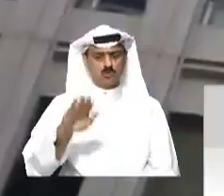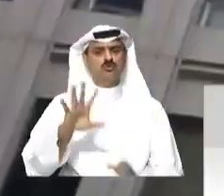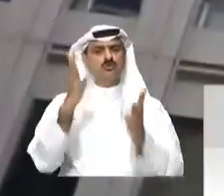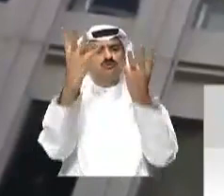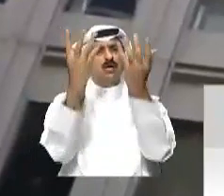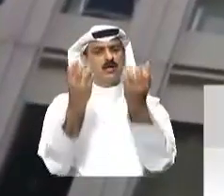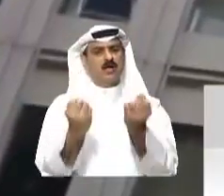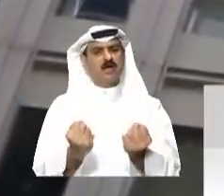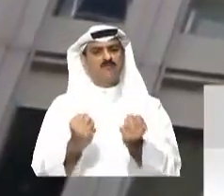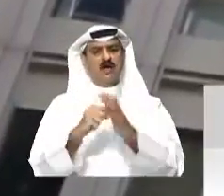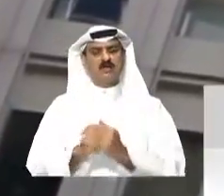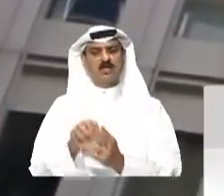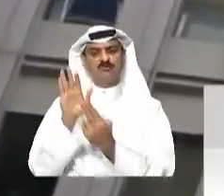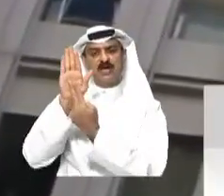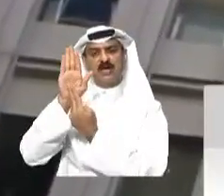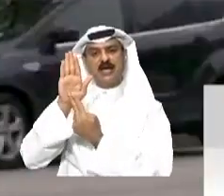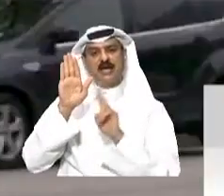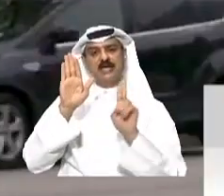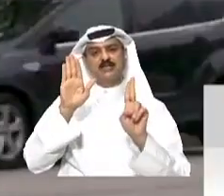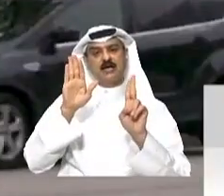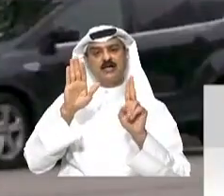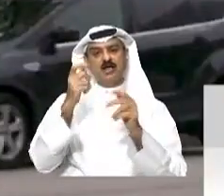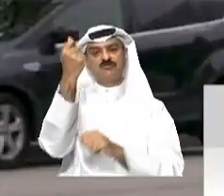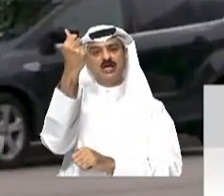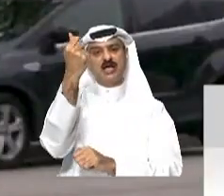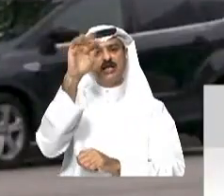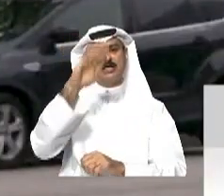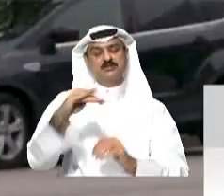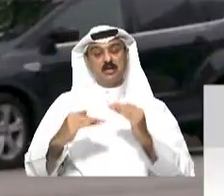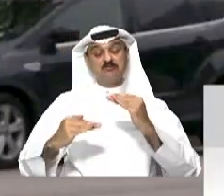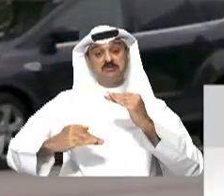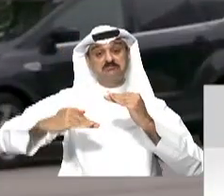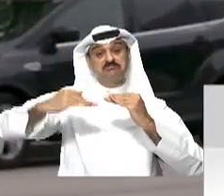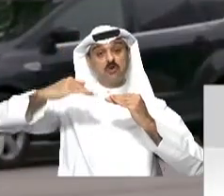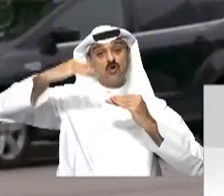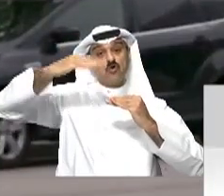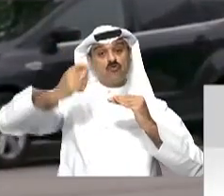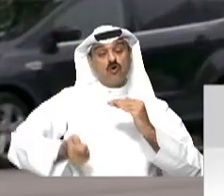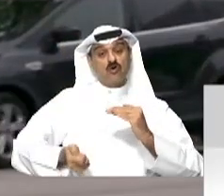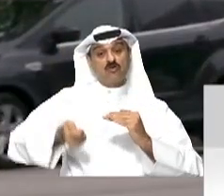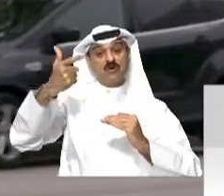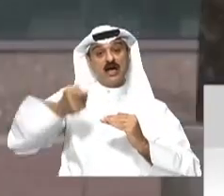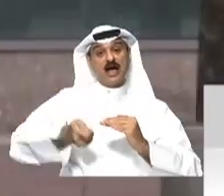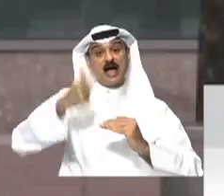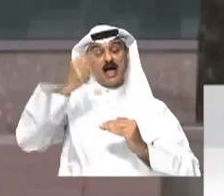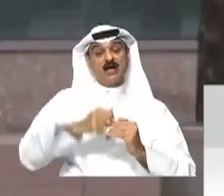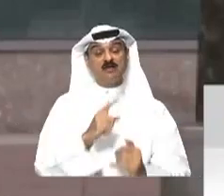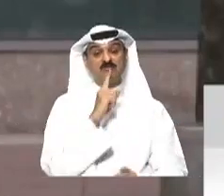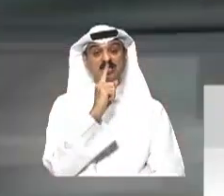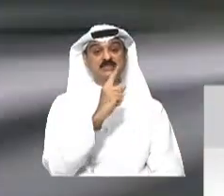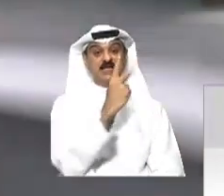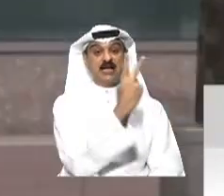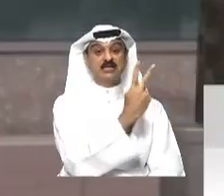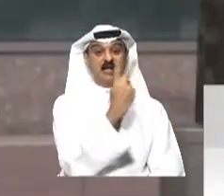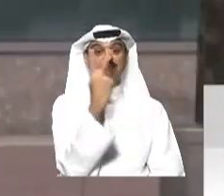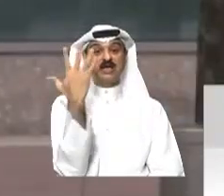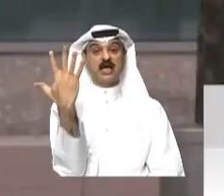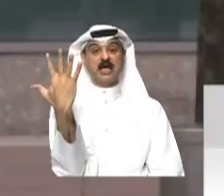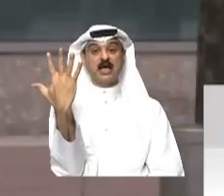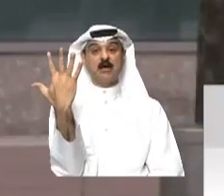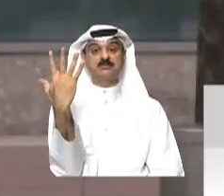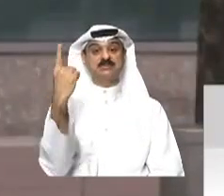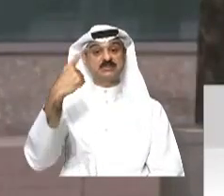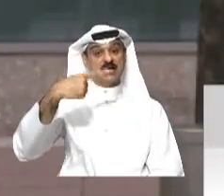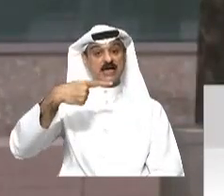اشار التقرير الى ان الاسعار ستظل اعلى من متوسطها بين عامي 2015